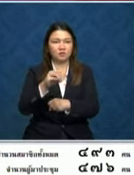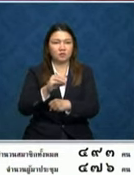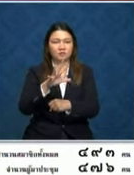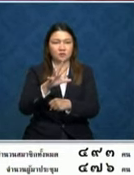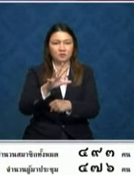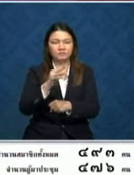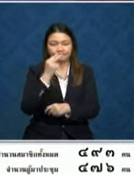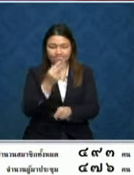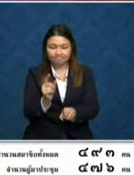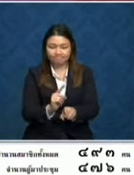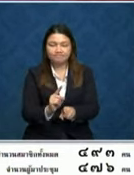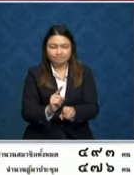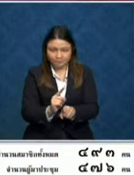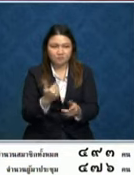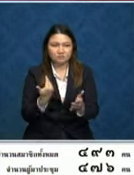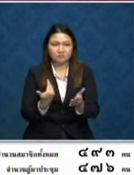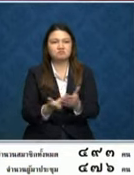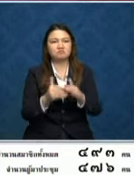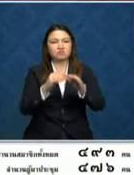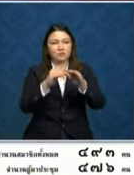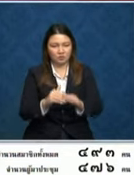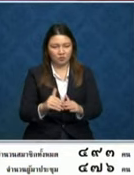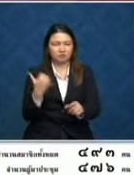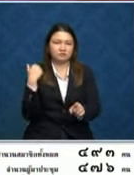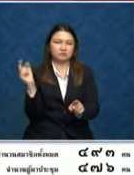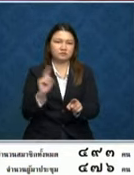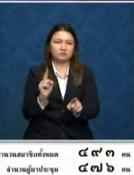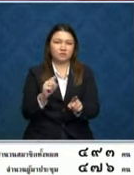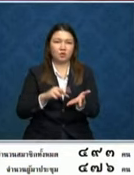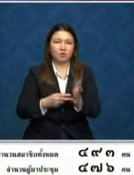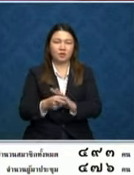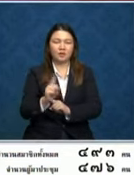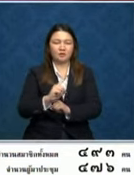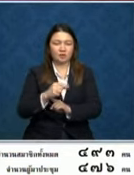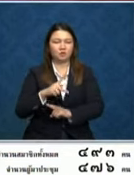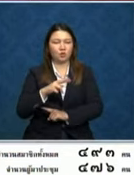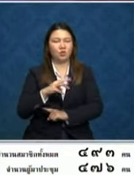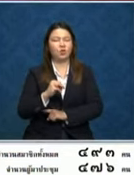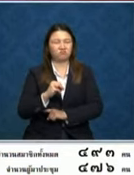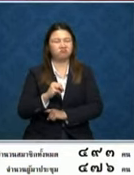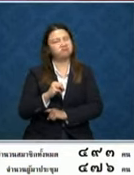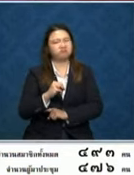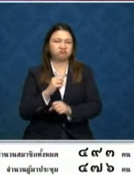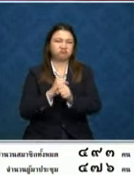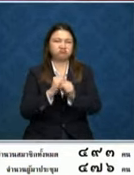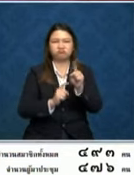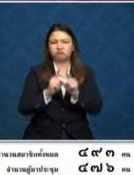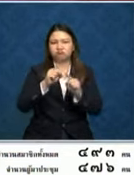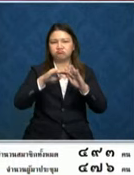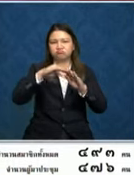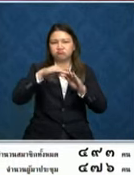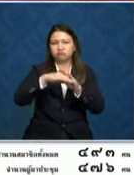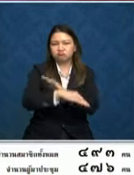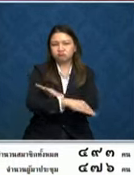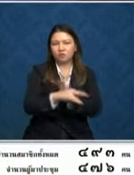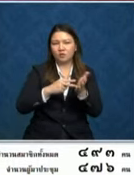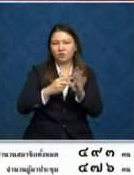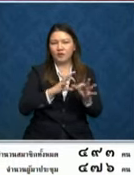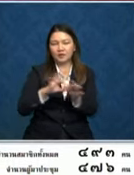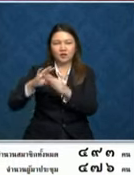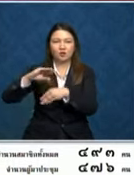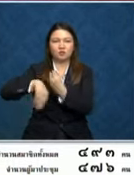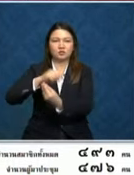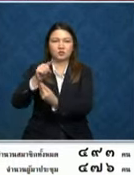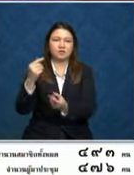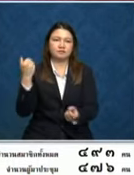เนี่ยก็มีแนวโน้มลดลงนะครับก็สะท้อนถึงประสิทธิภาพนะครับก็เป็นความน่ากังวลต่อสถานการณ์เศรษฐกิจด้วยน